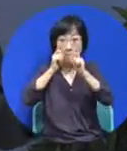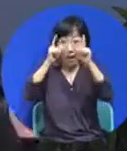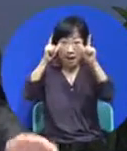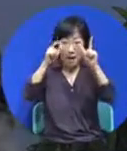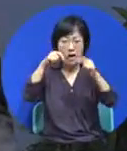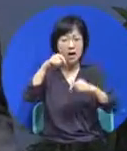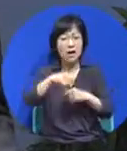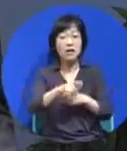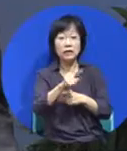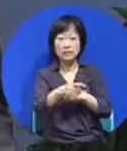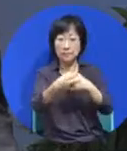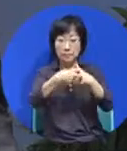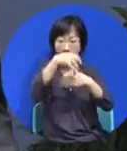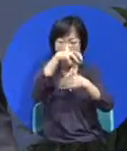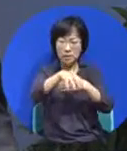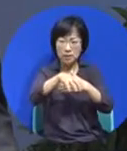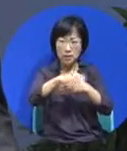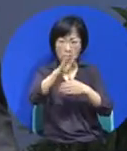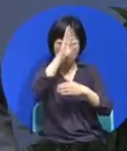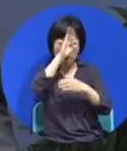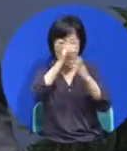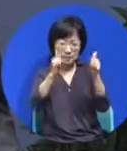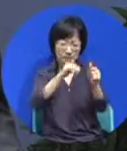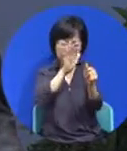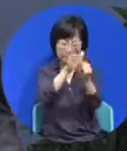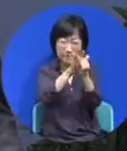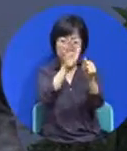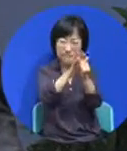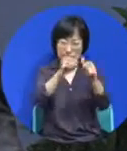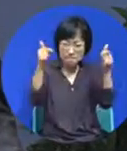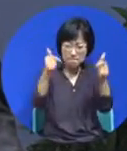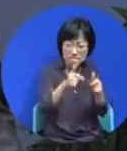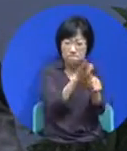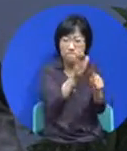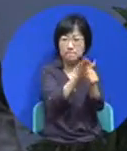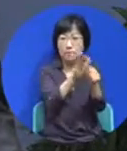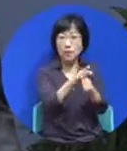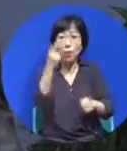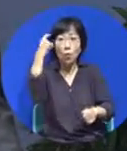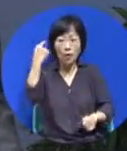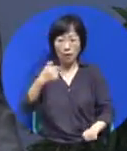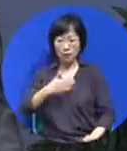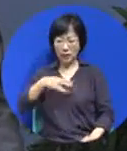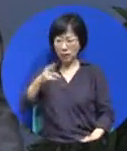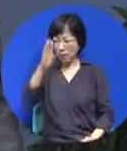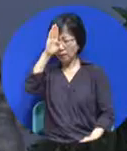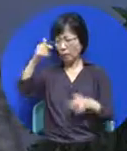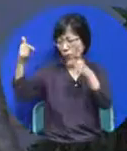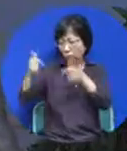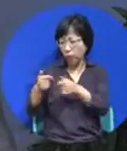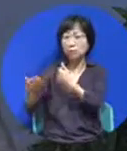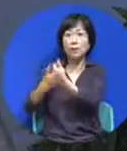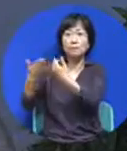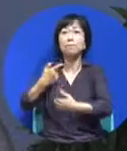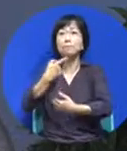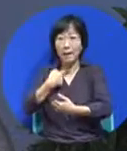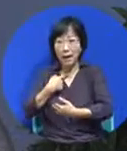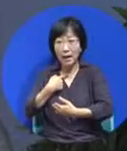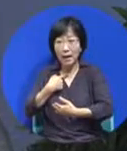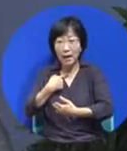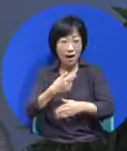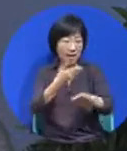많은 환자를 고칩니다. And she helped so many other patients. 왜냐? 자기가 고침 받았기 때문에. Why? Because she too was helped. 그 중에 한 명이 여러분